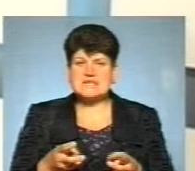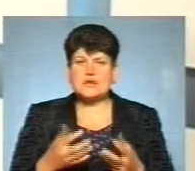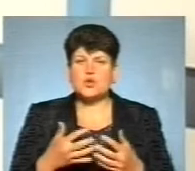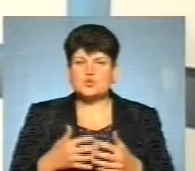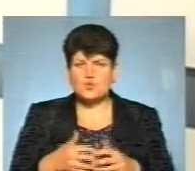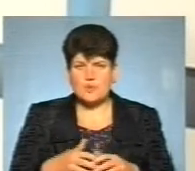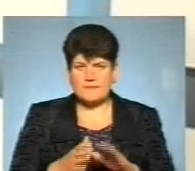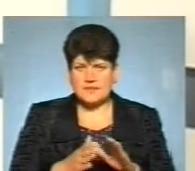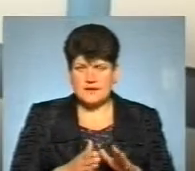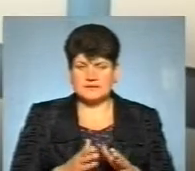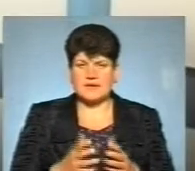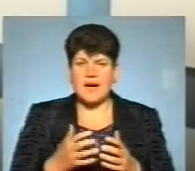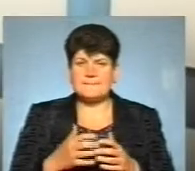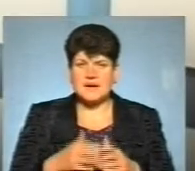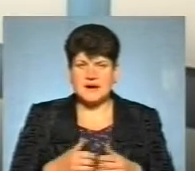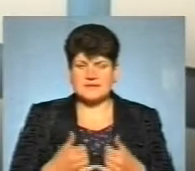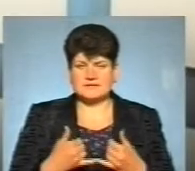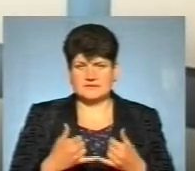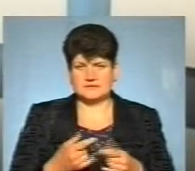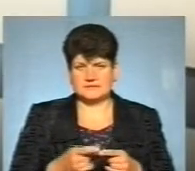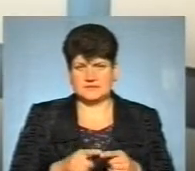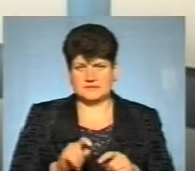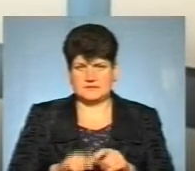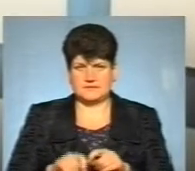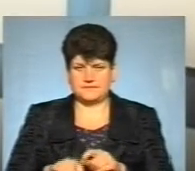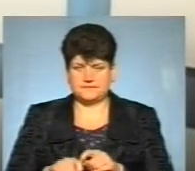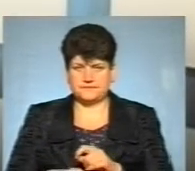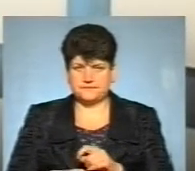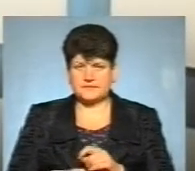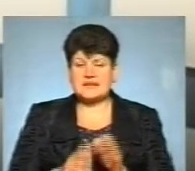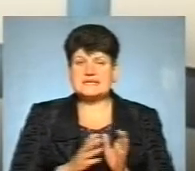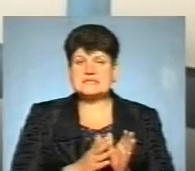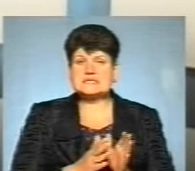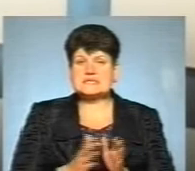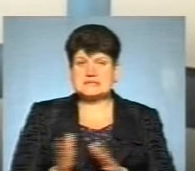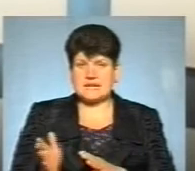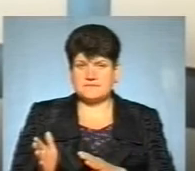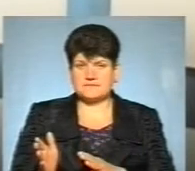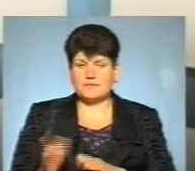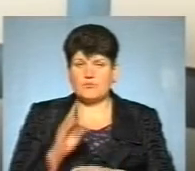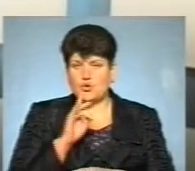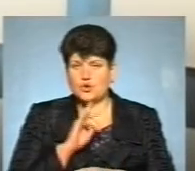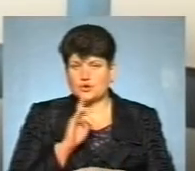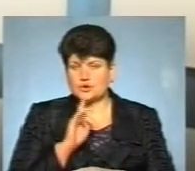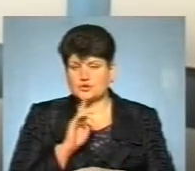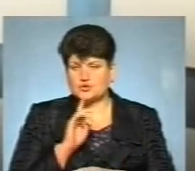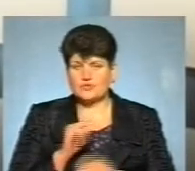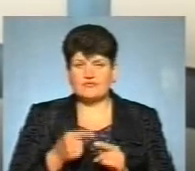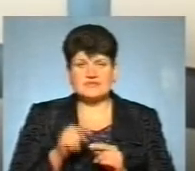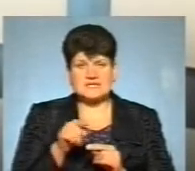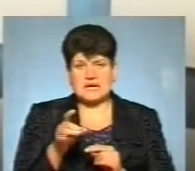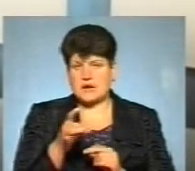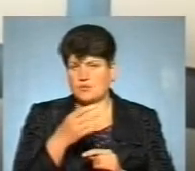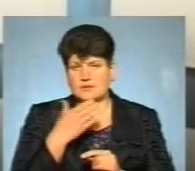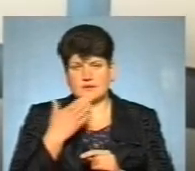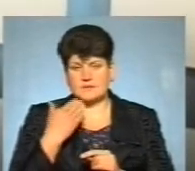обладнання, апаратів для імуноферментного аналізу. Систем поки що в цих районах немає,